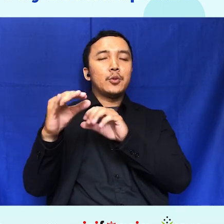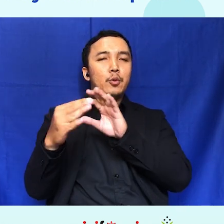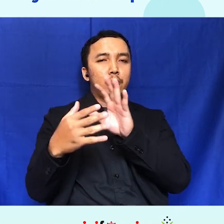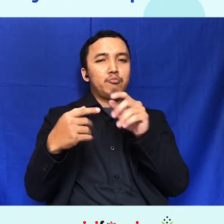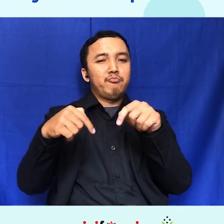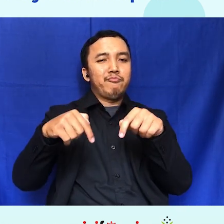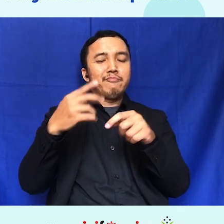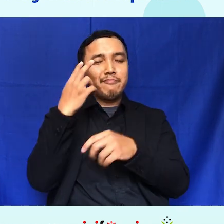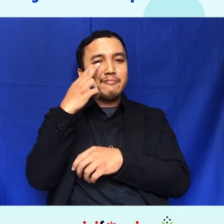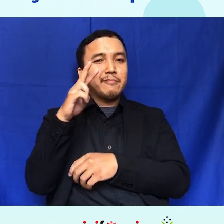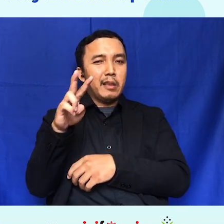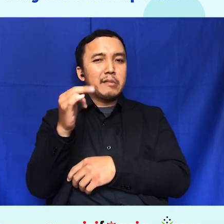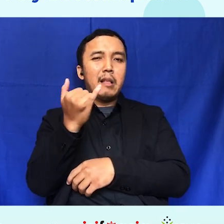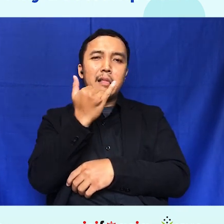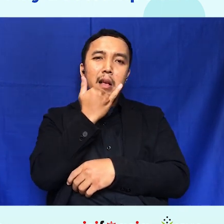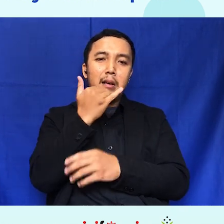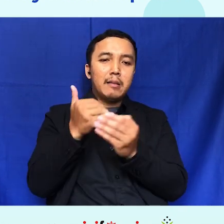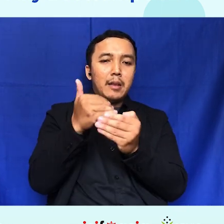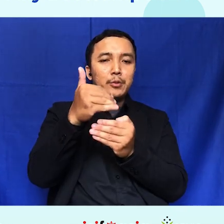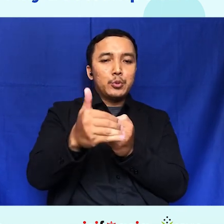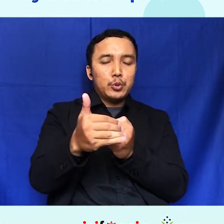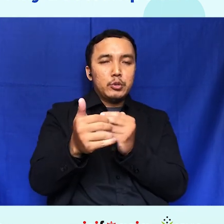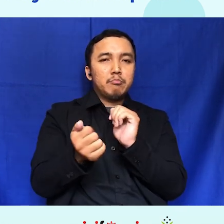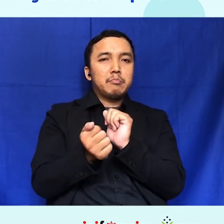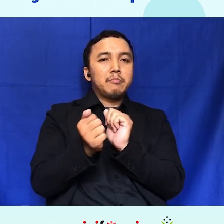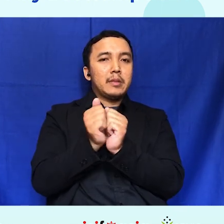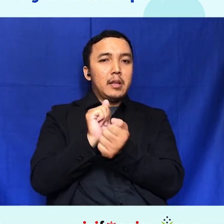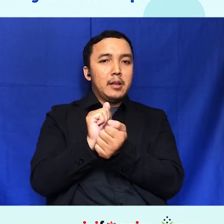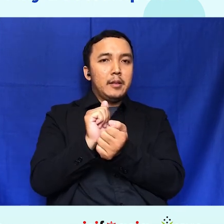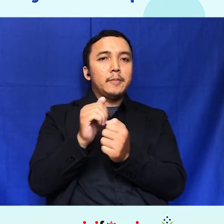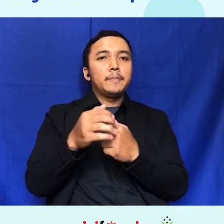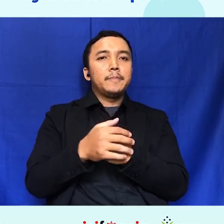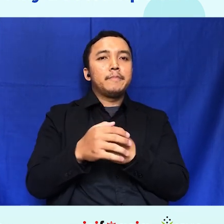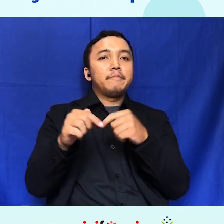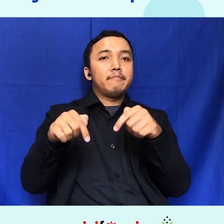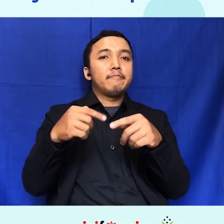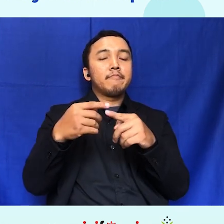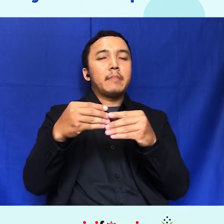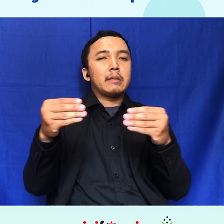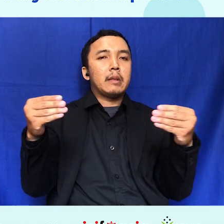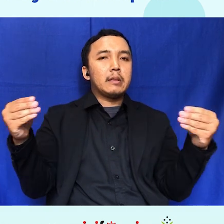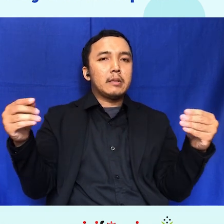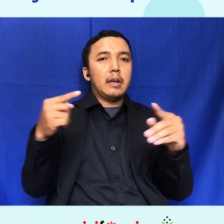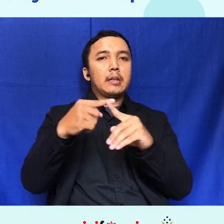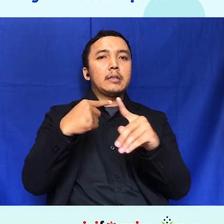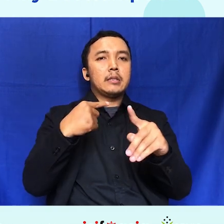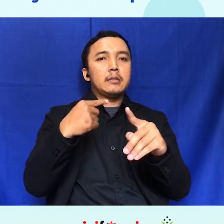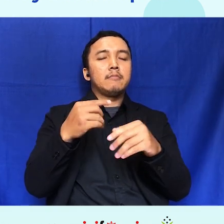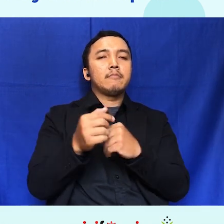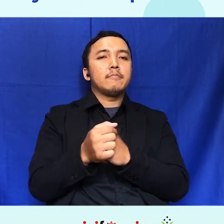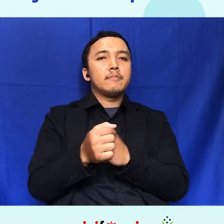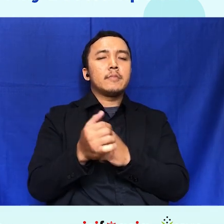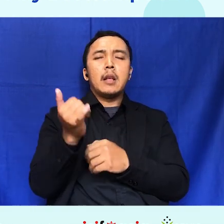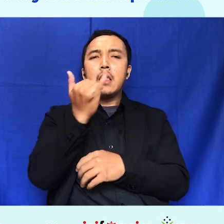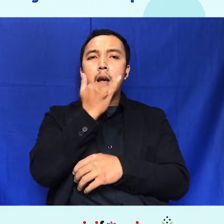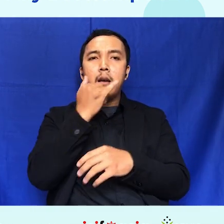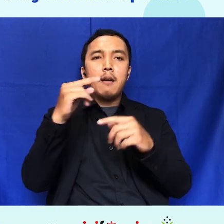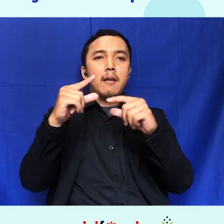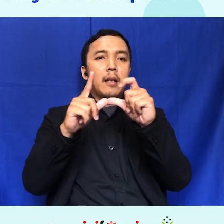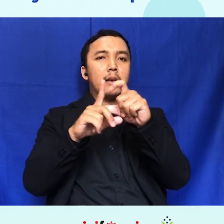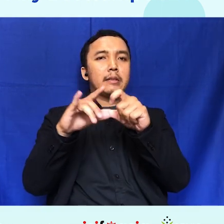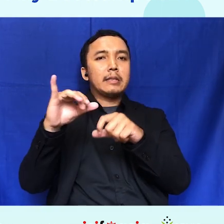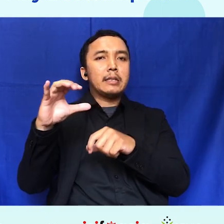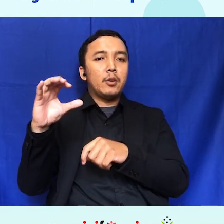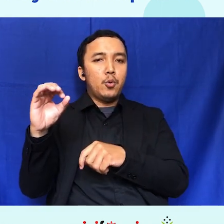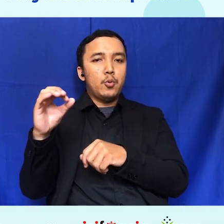salah radio button check 2 of 2. Soal selanjutnya button. Soal 2 dari 5 titik dari materi iya. A benar radio button not check. B salah radio button check 2. Soal